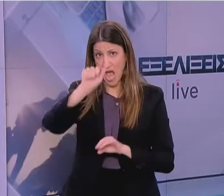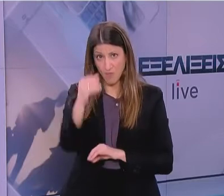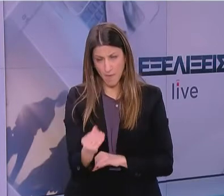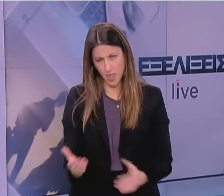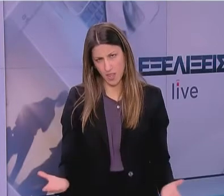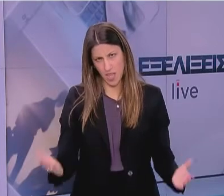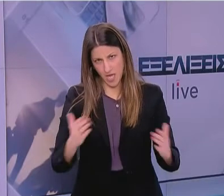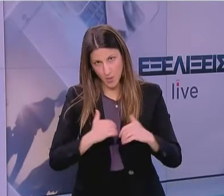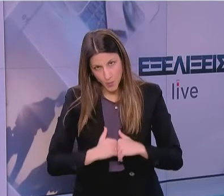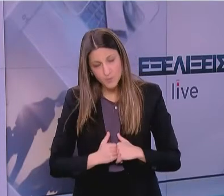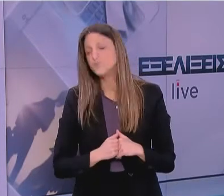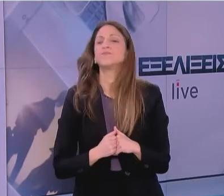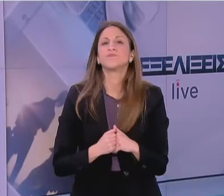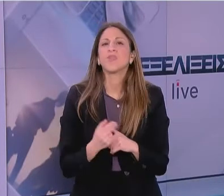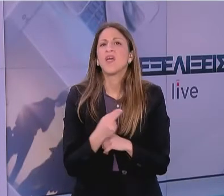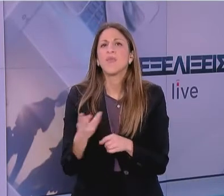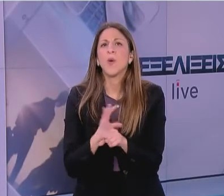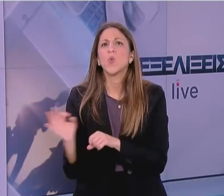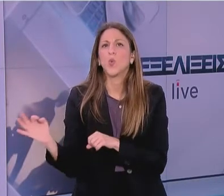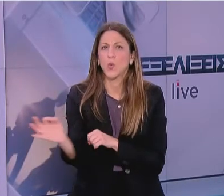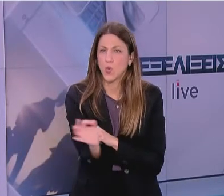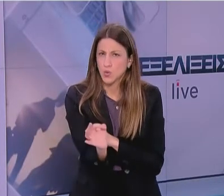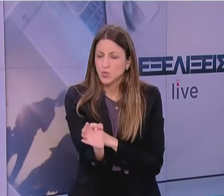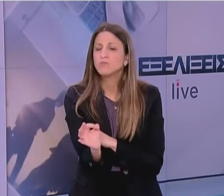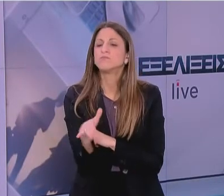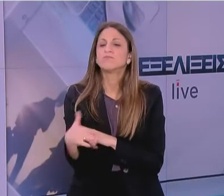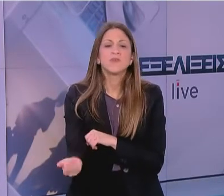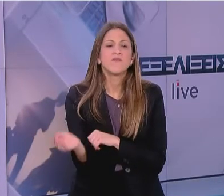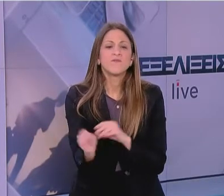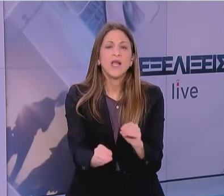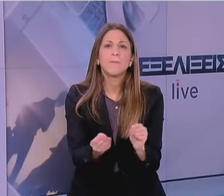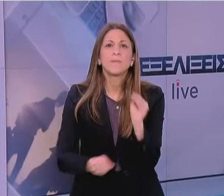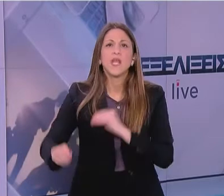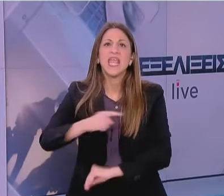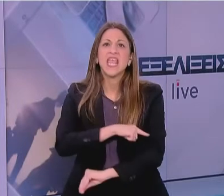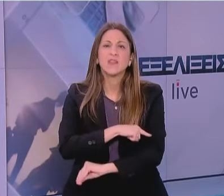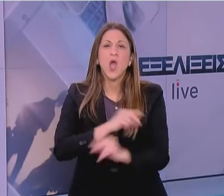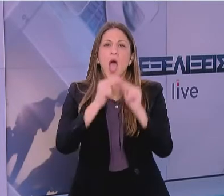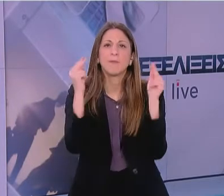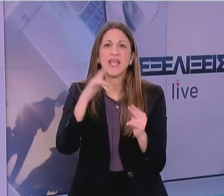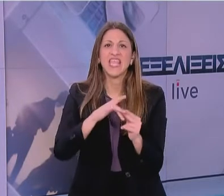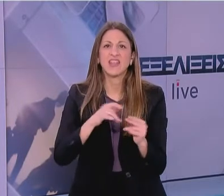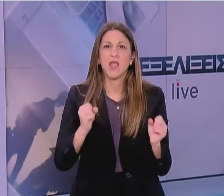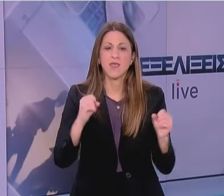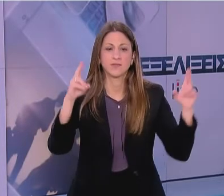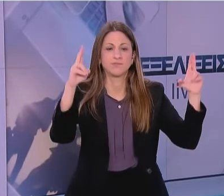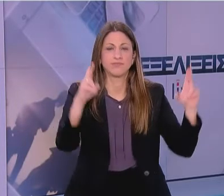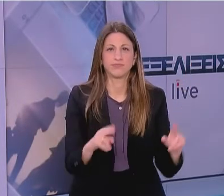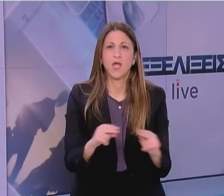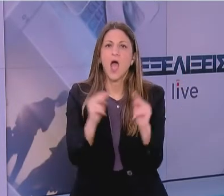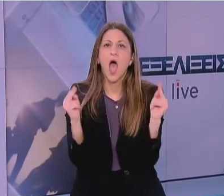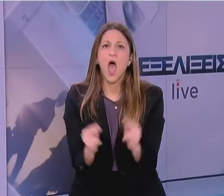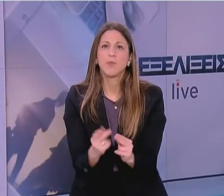κέντρων υγείας στην αντιμετώπιση του κορονοϊού και την αναστολή λειτουργίας περιφερειακών ιατρείων, μειώνονται περαιτέρω. Επιδεινώνεται έτσι η